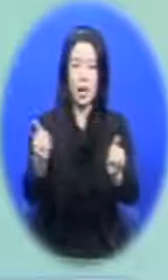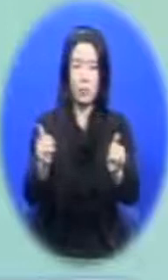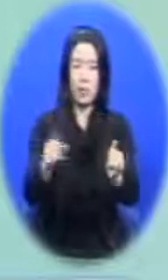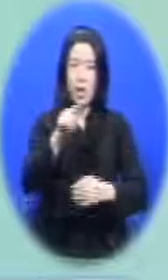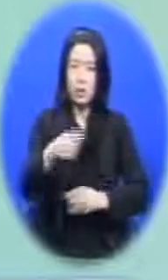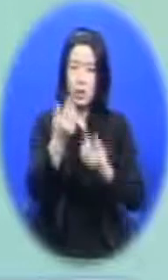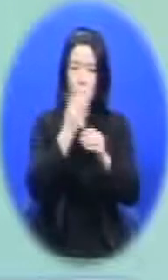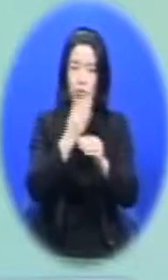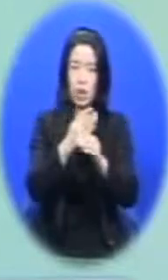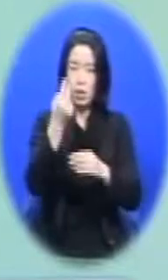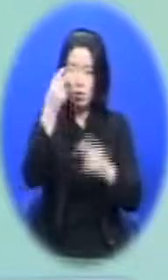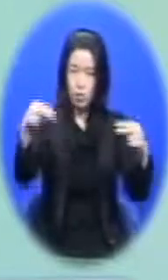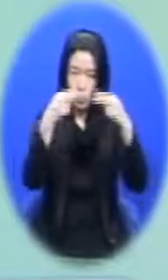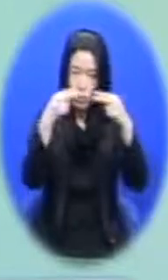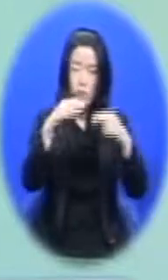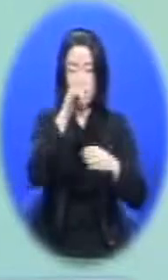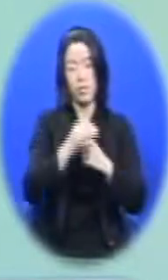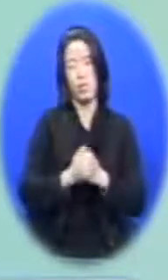그러다가 눈이 맞은 거죠. 네.